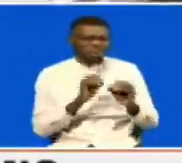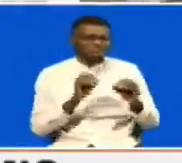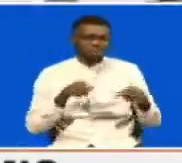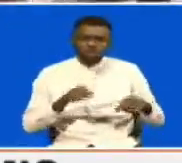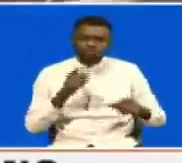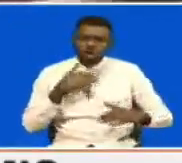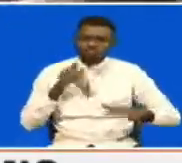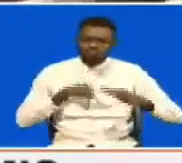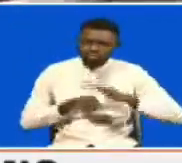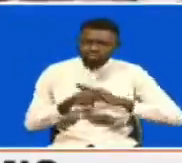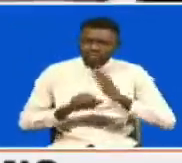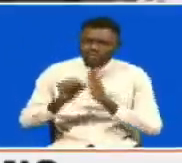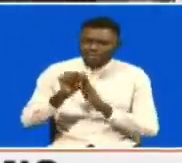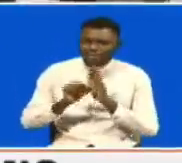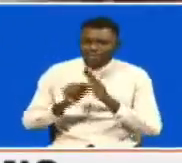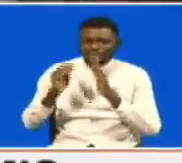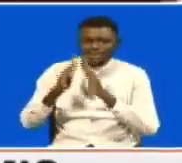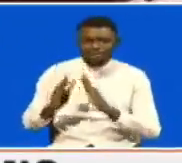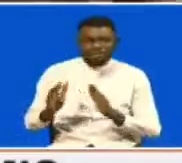kiserikali.